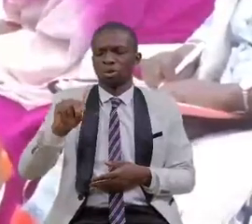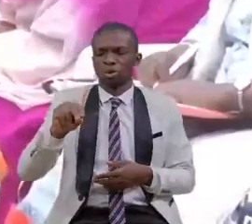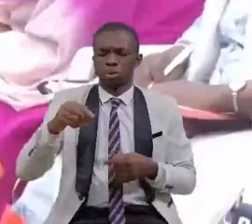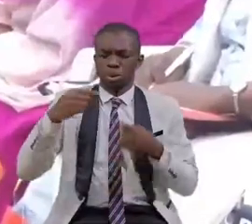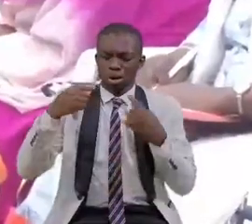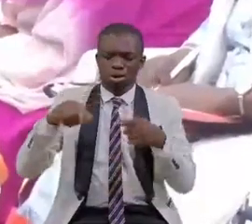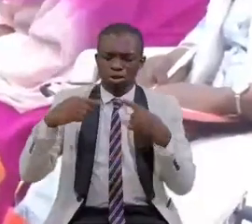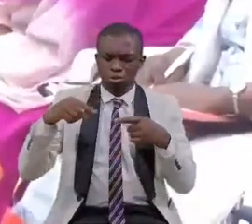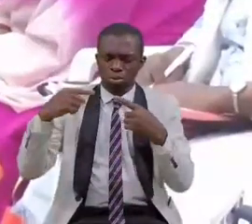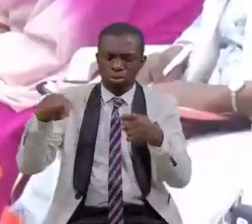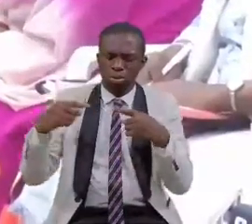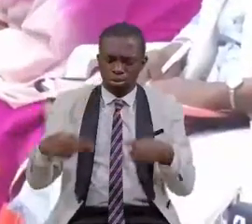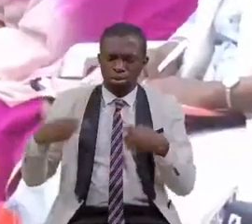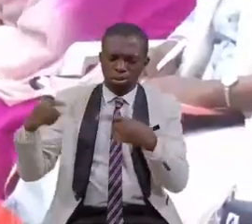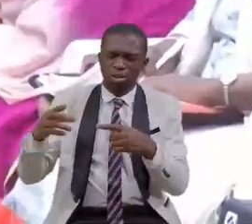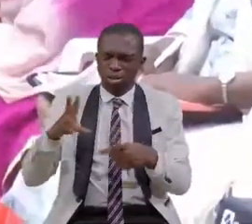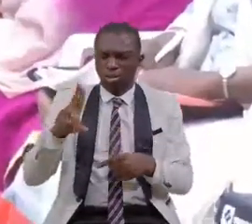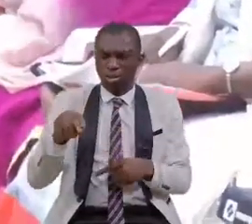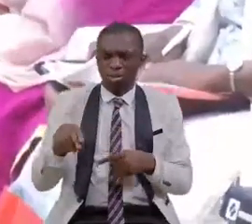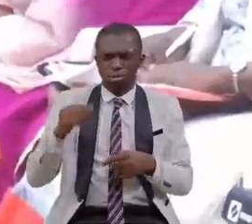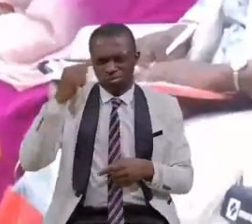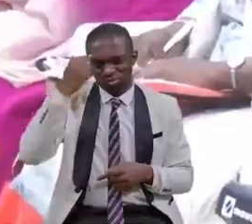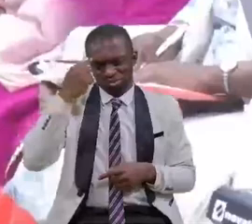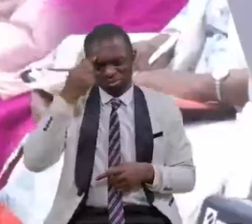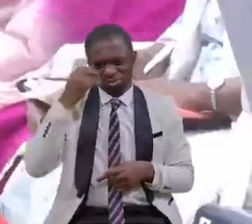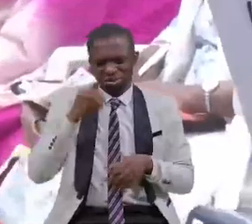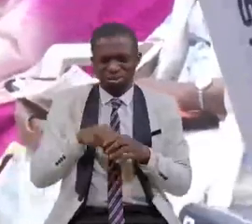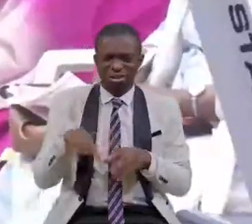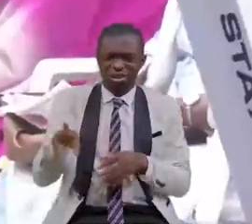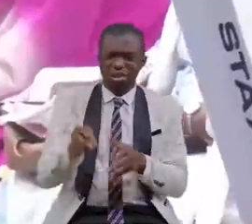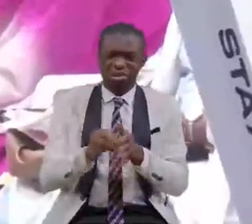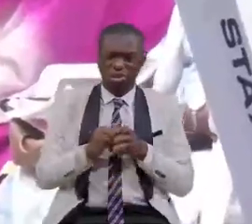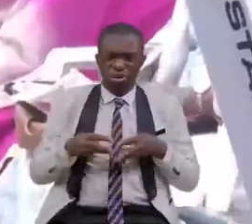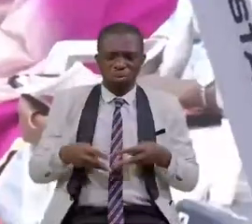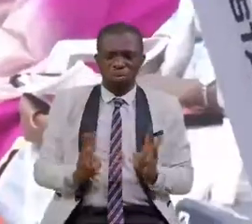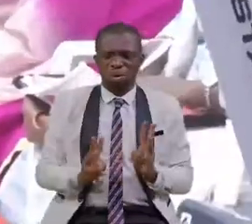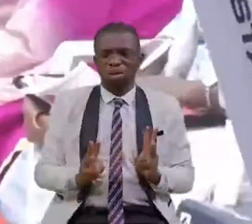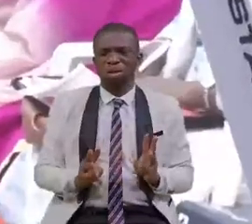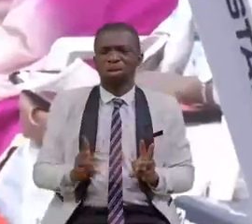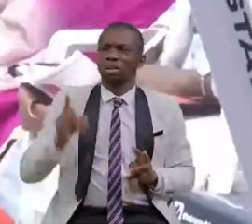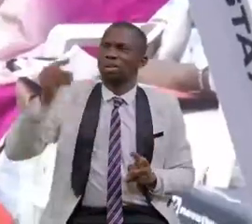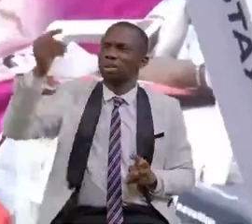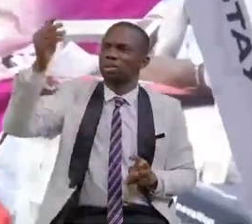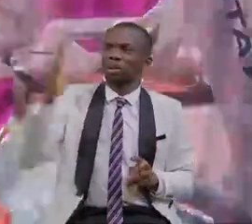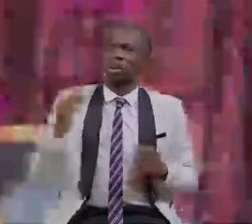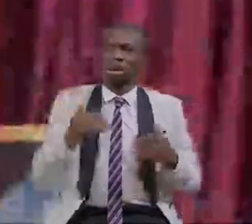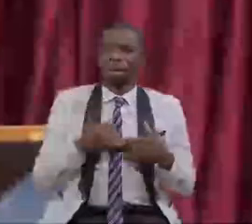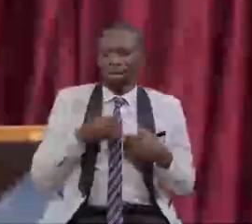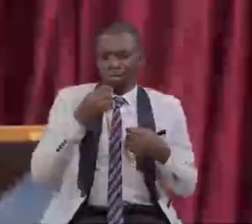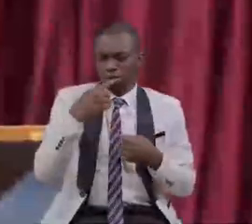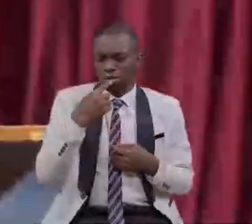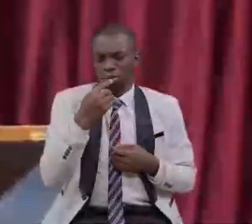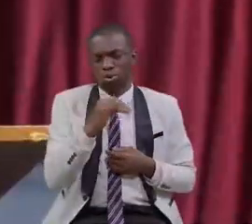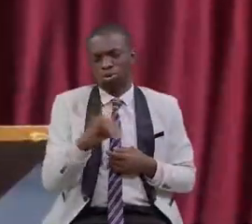Il n'y a pas de raison à donner charnellement. Dieu a parlé.